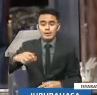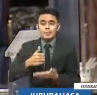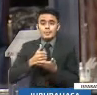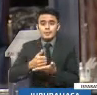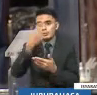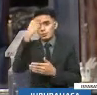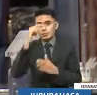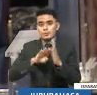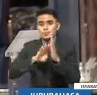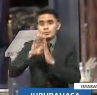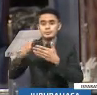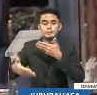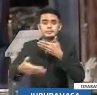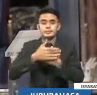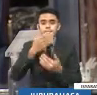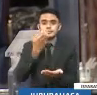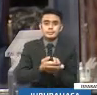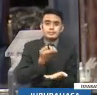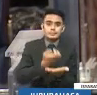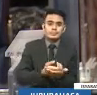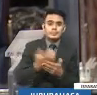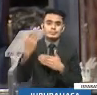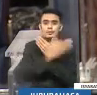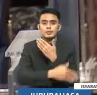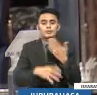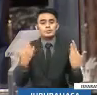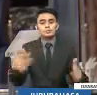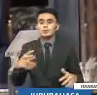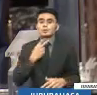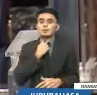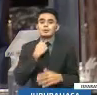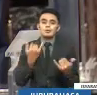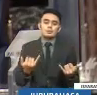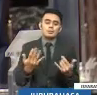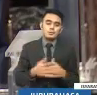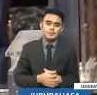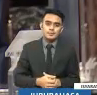demi untuk membangunkan semula ekonomi negara kita yang terjejas ni. Terima kasih. Terima kasih, Menteri.